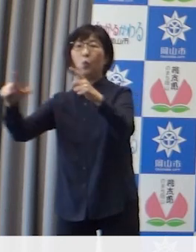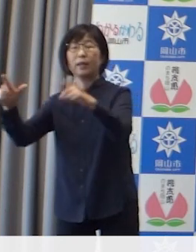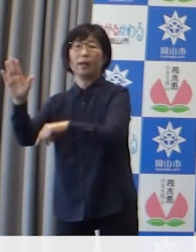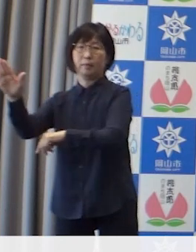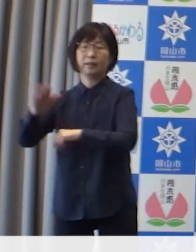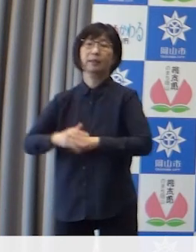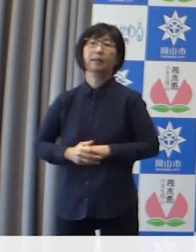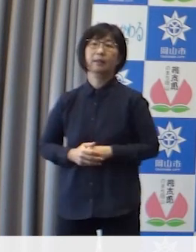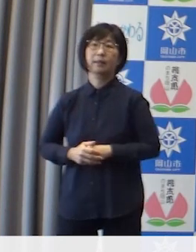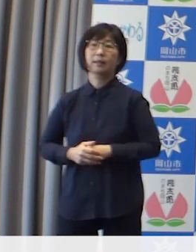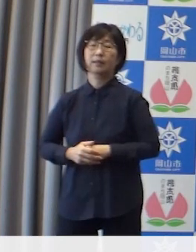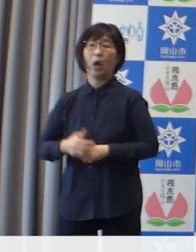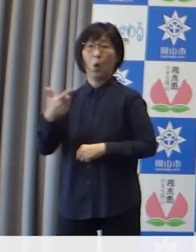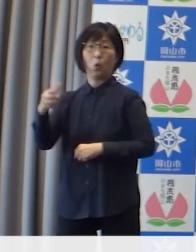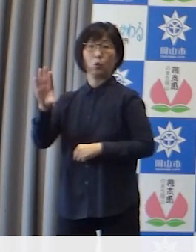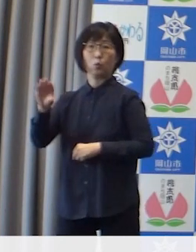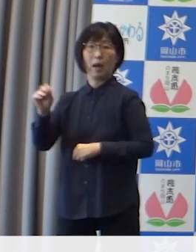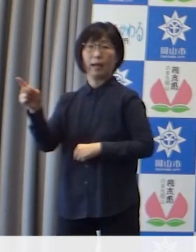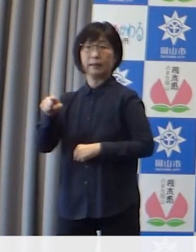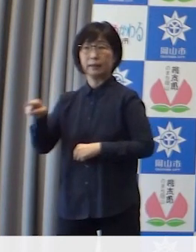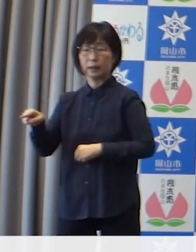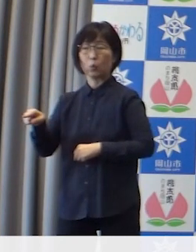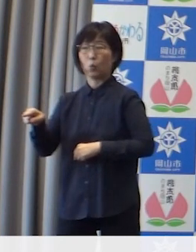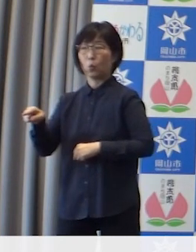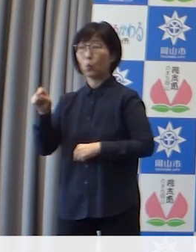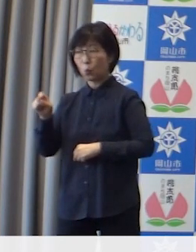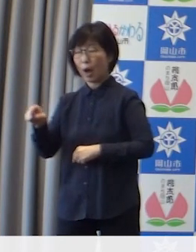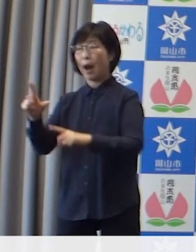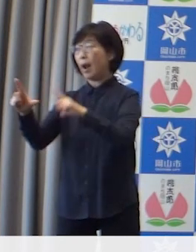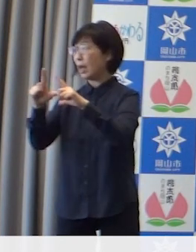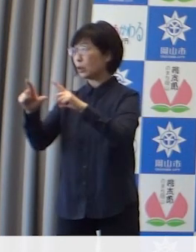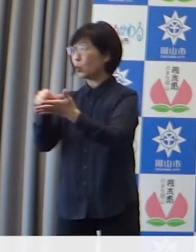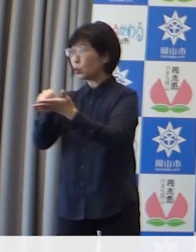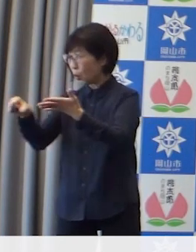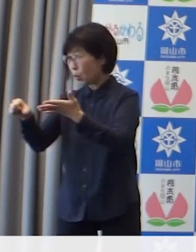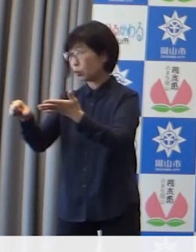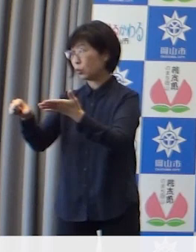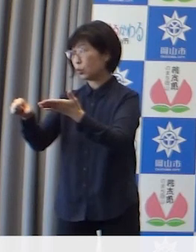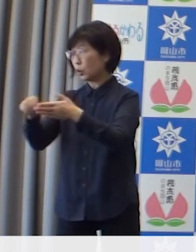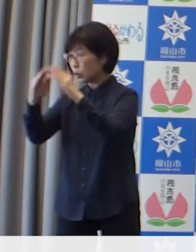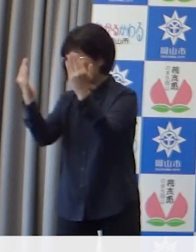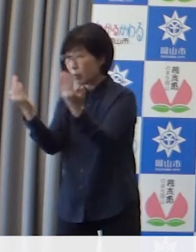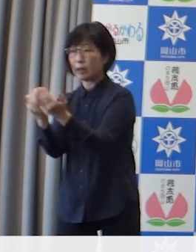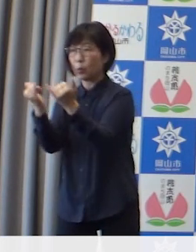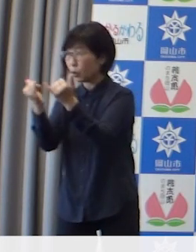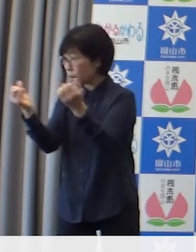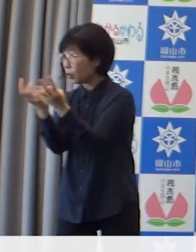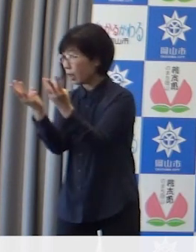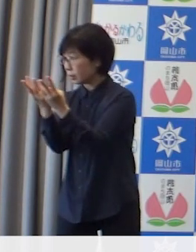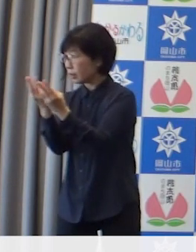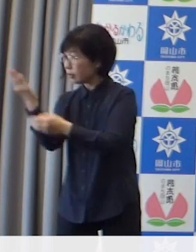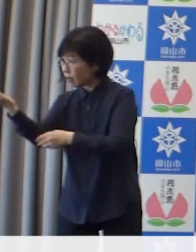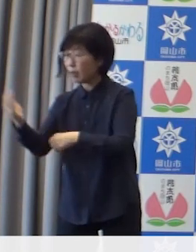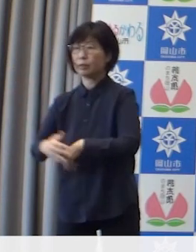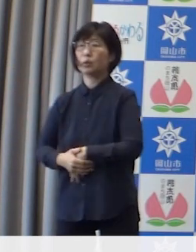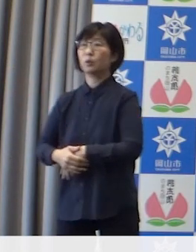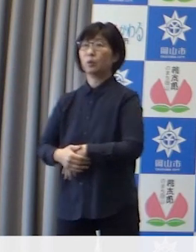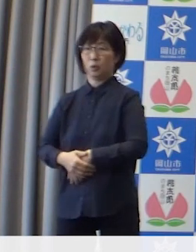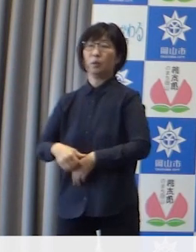ております。この6万人は LINE の登録すべての方の数字ですよ